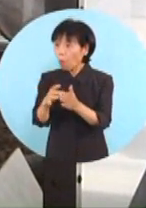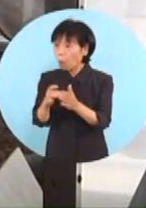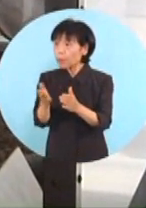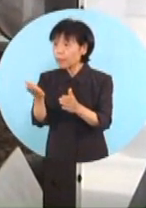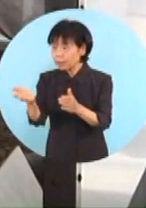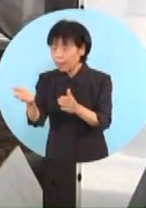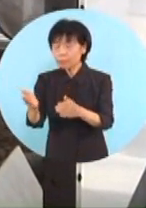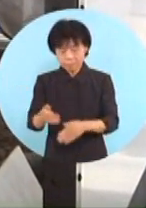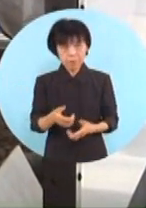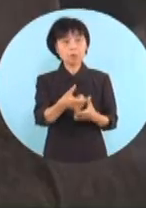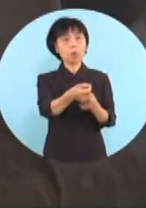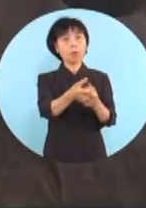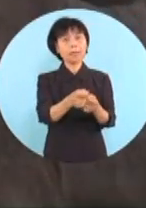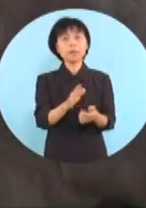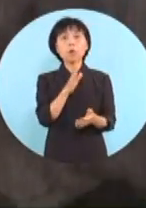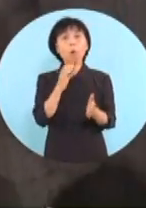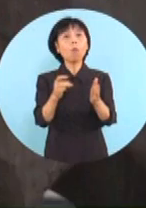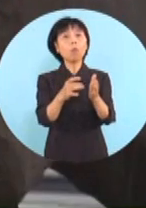の化石です。